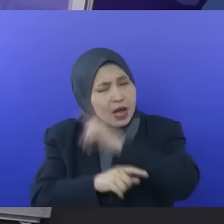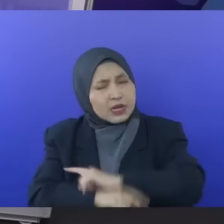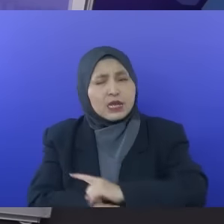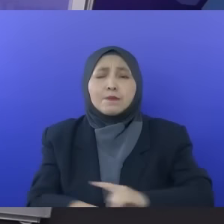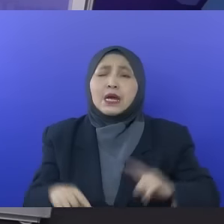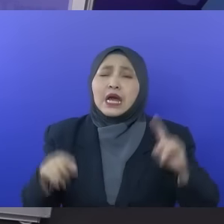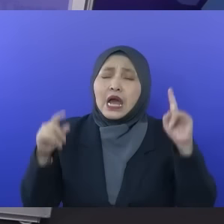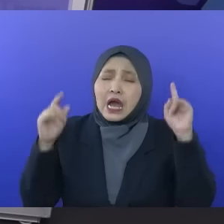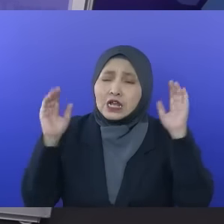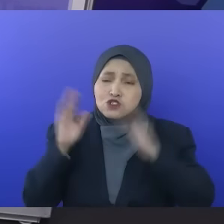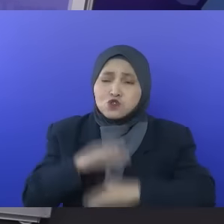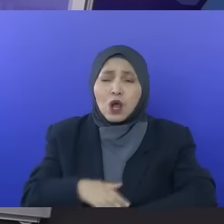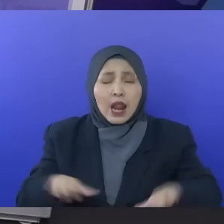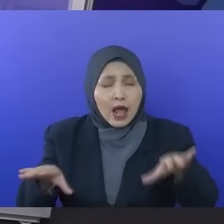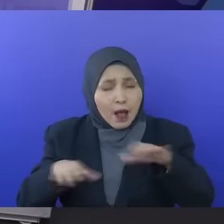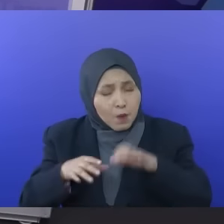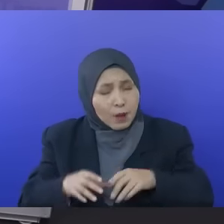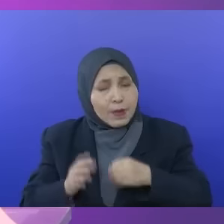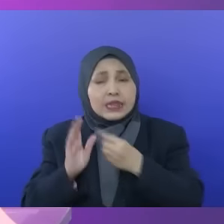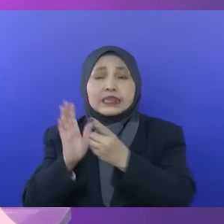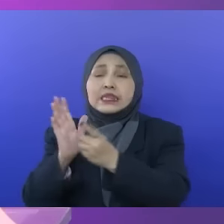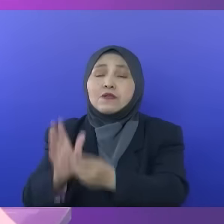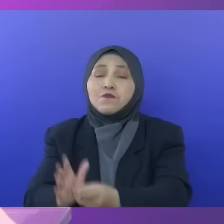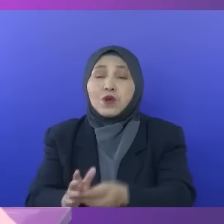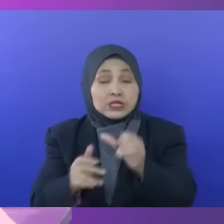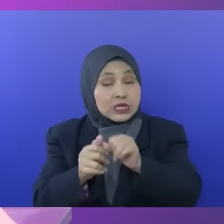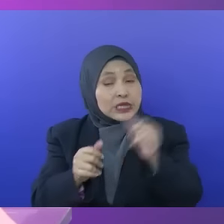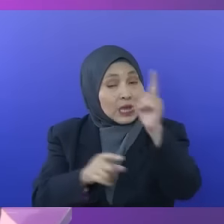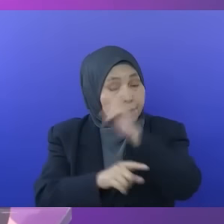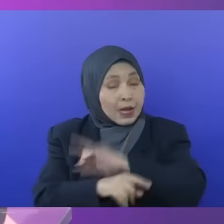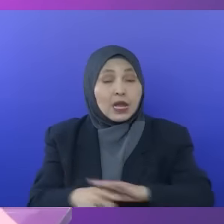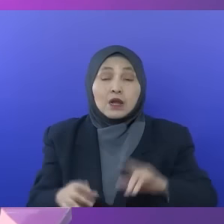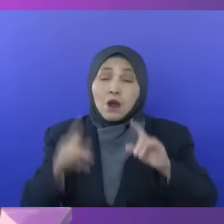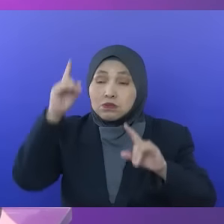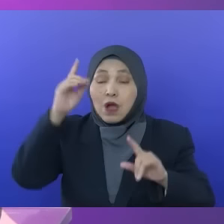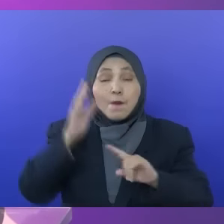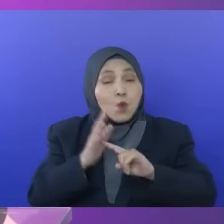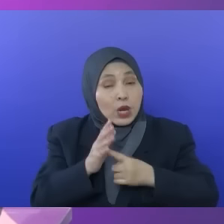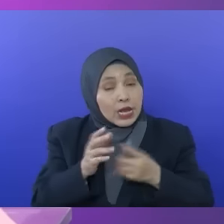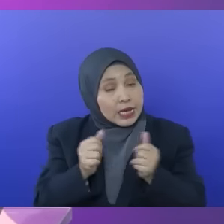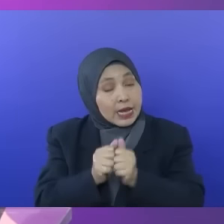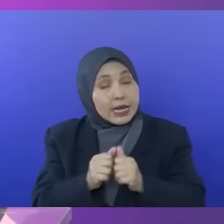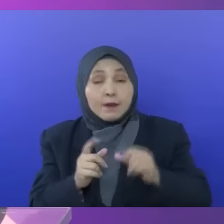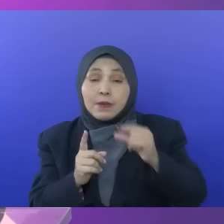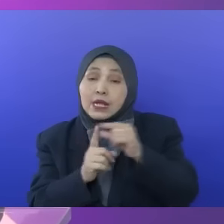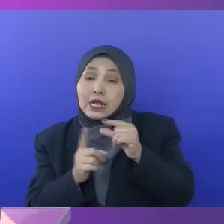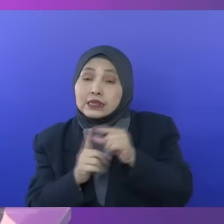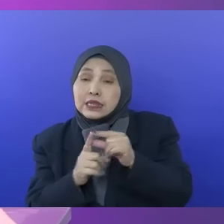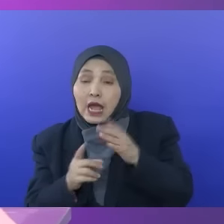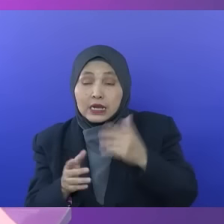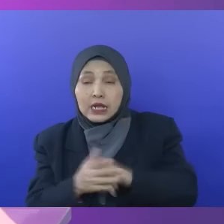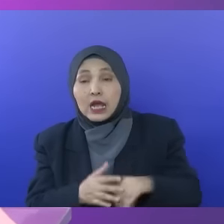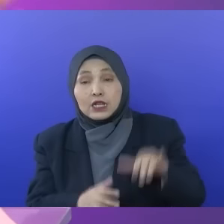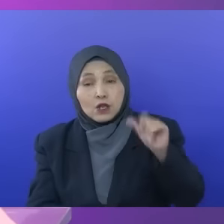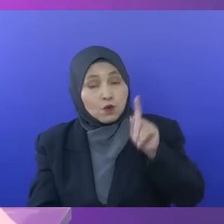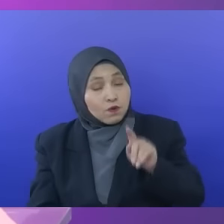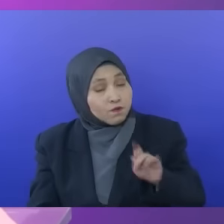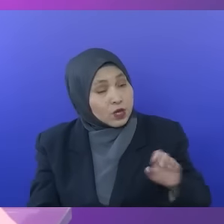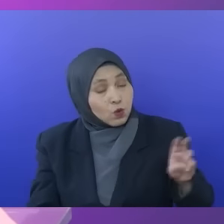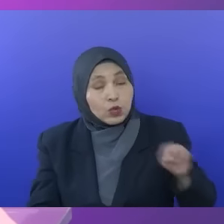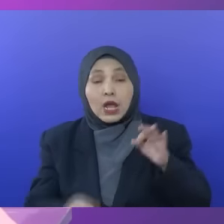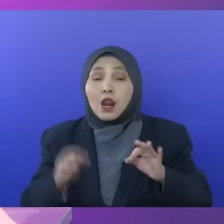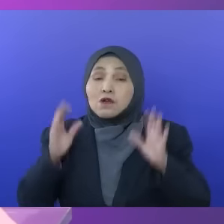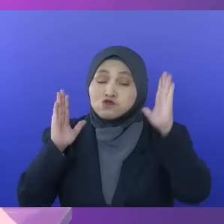hari menginfakkan rezeki yang diberikan dan Allah muliakan dulu dengan perkataan kalau